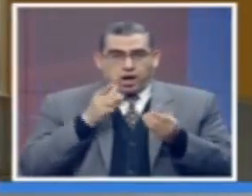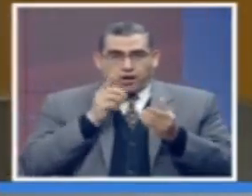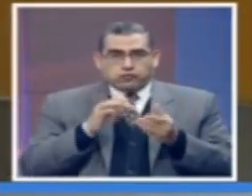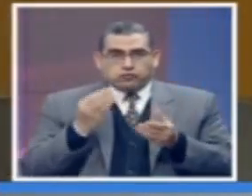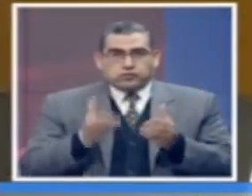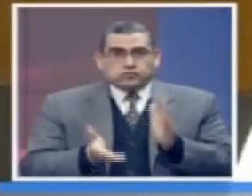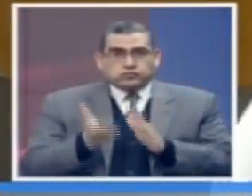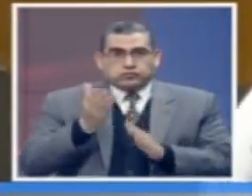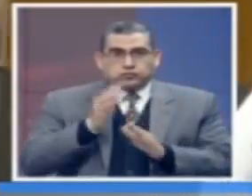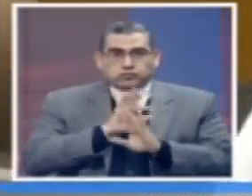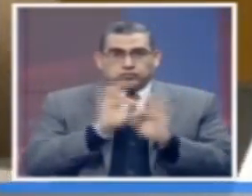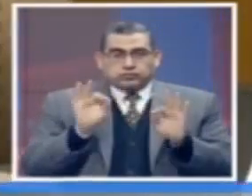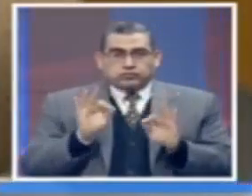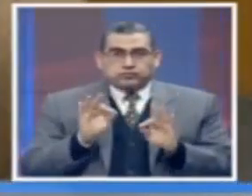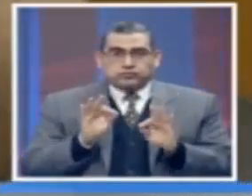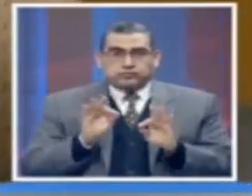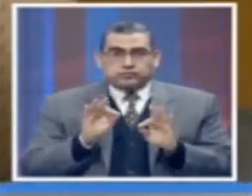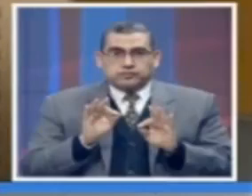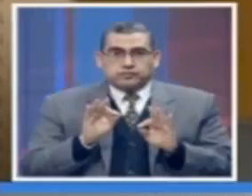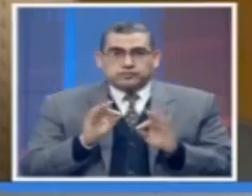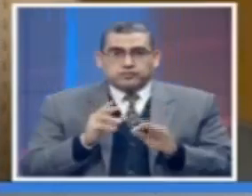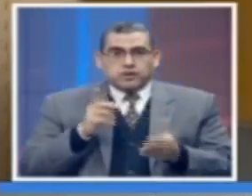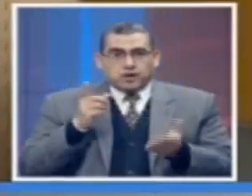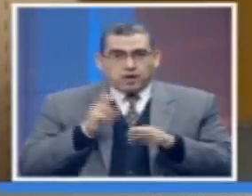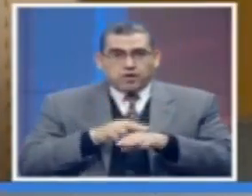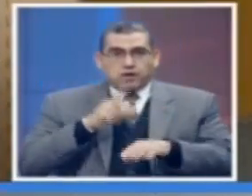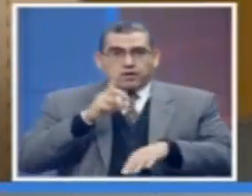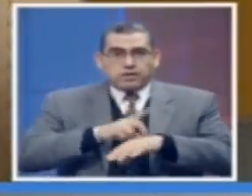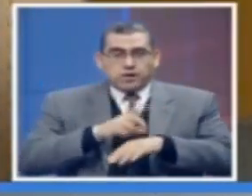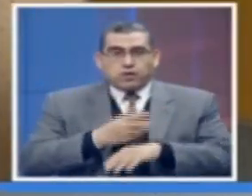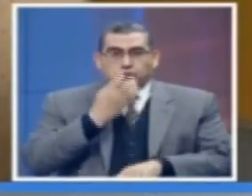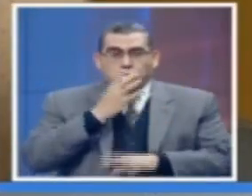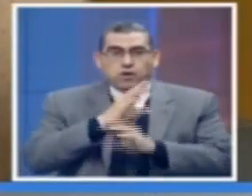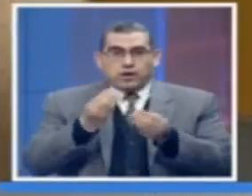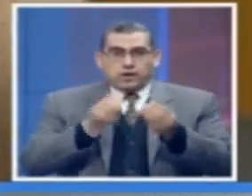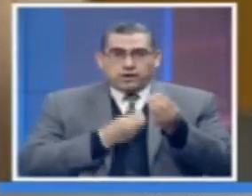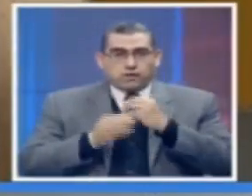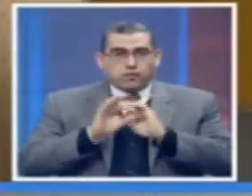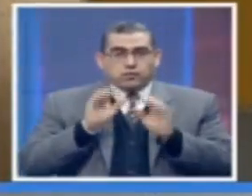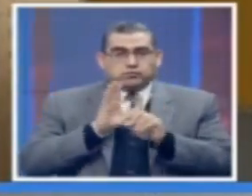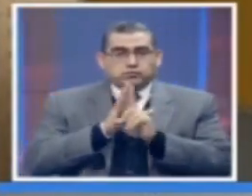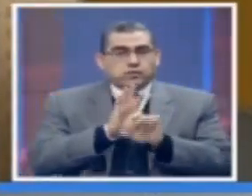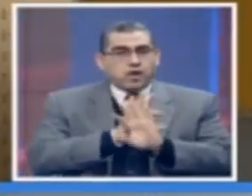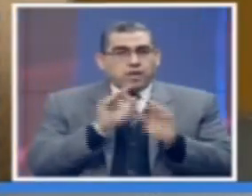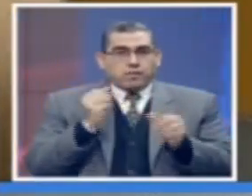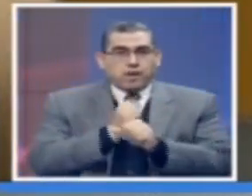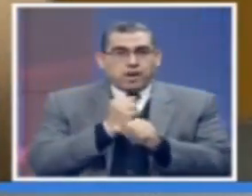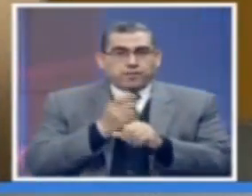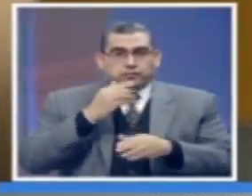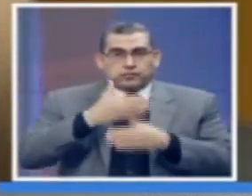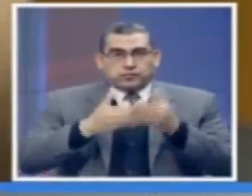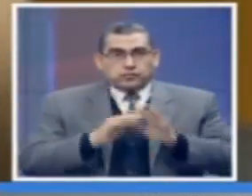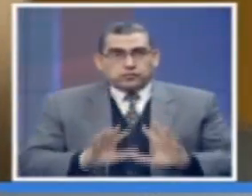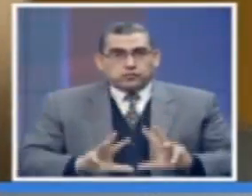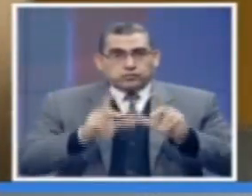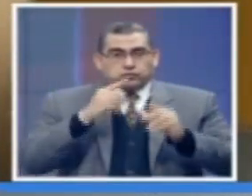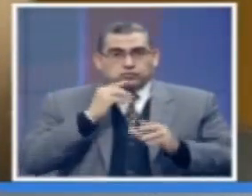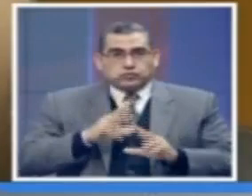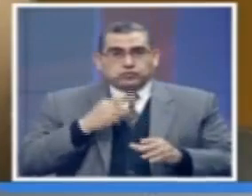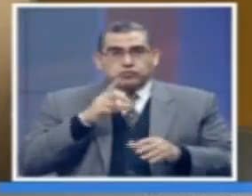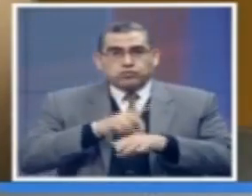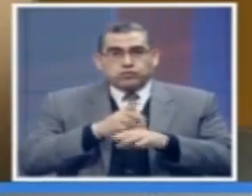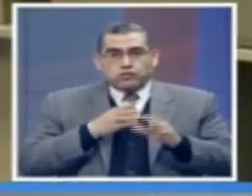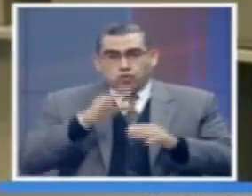بكل مشتملات المستلزمات، بجانب الأجهزة، بجانب أن برضو في دعم كانت لتطوير المباني، واحنا حاليا في تطوير في